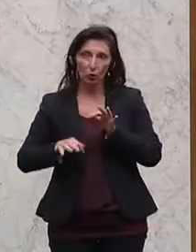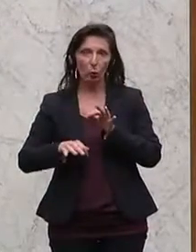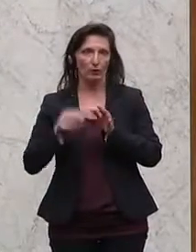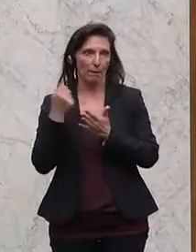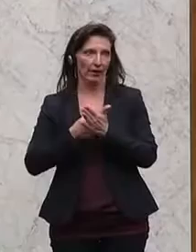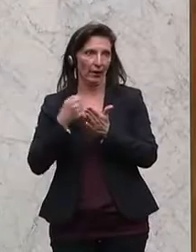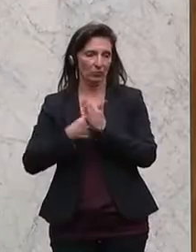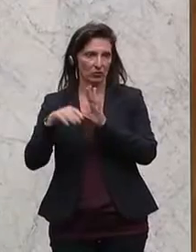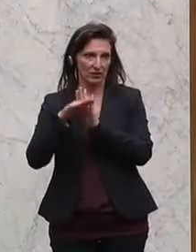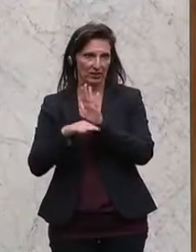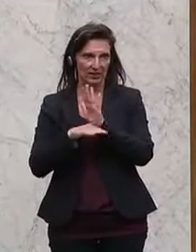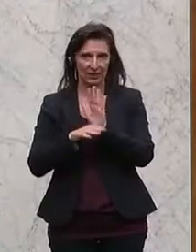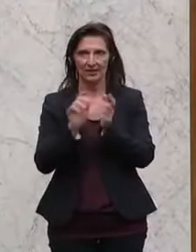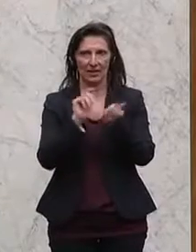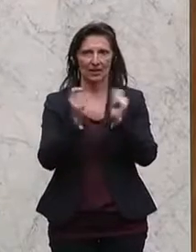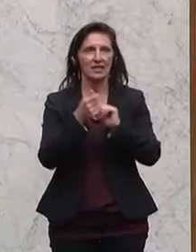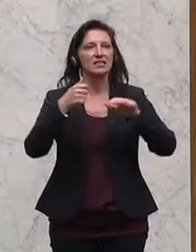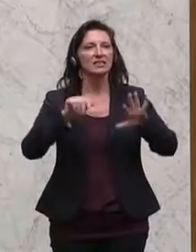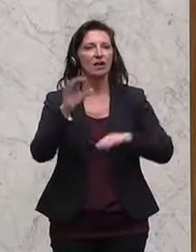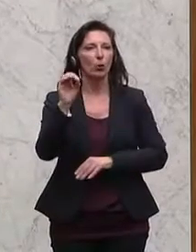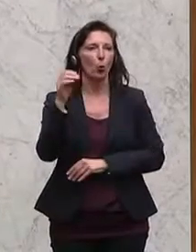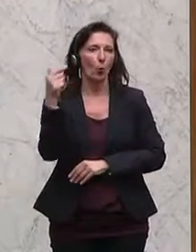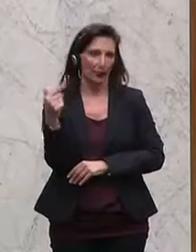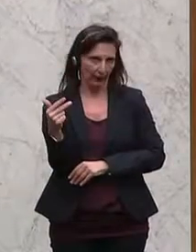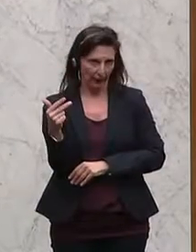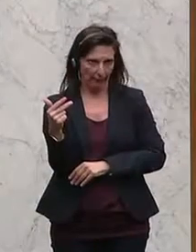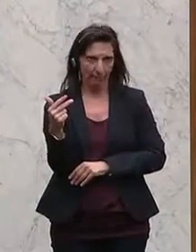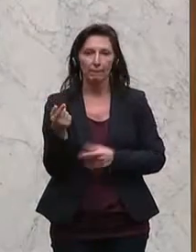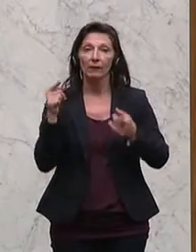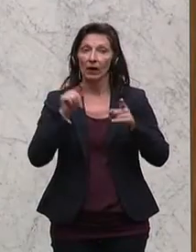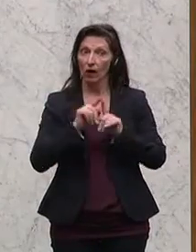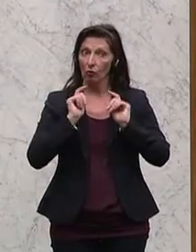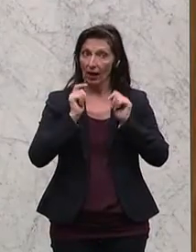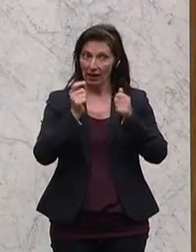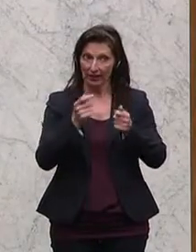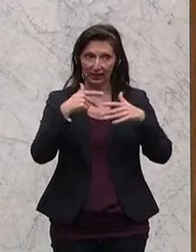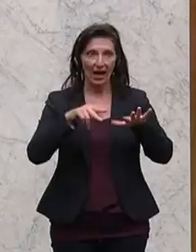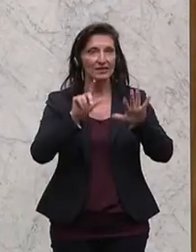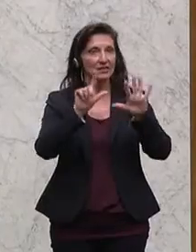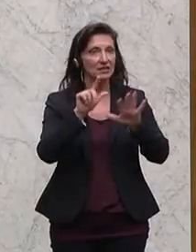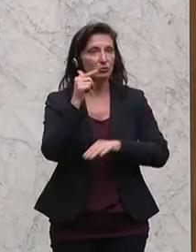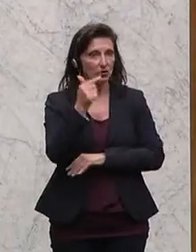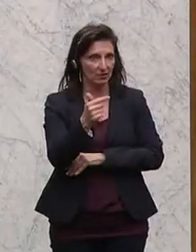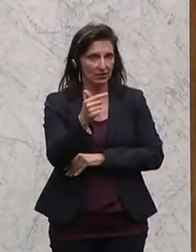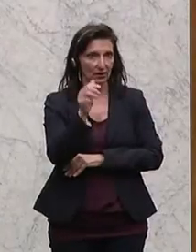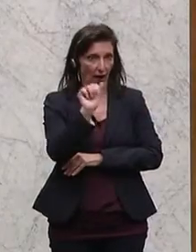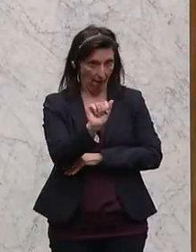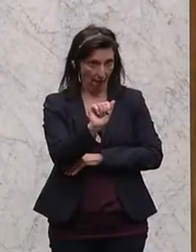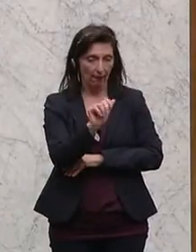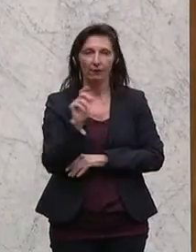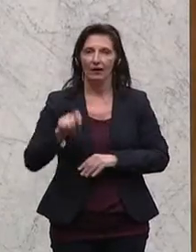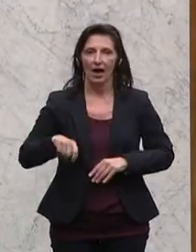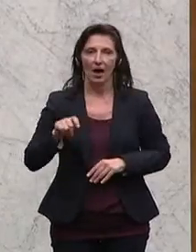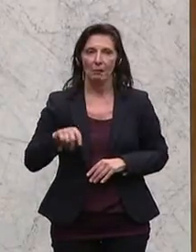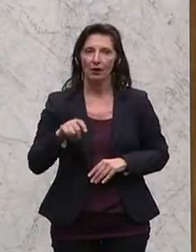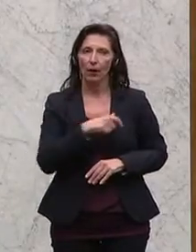etwas gelockert in Form von bürokratischen Erleichterungen bei grenzüberschreitenden Entsendungen, und zwar sowohl